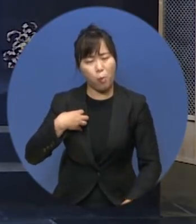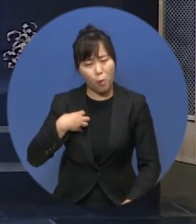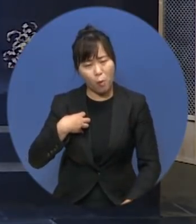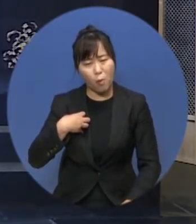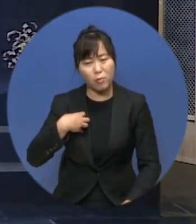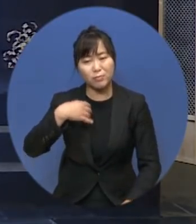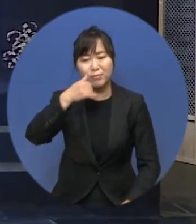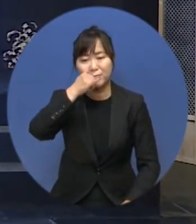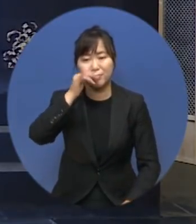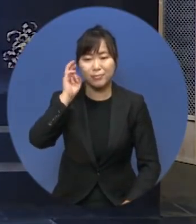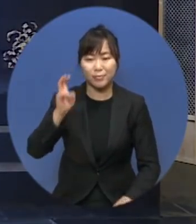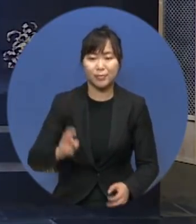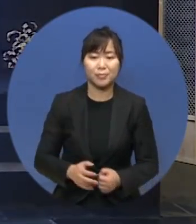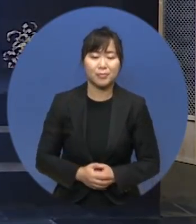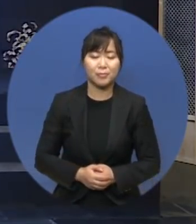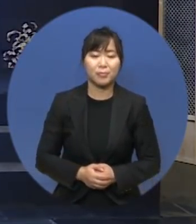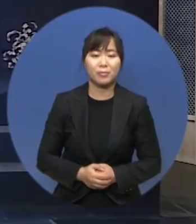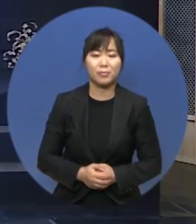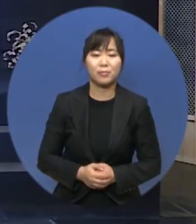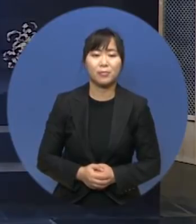어려움이 있는 부분이 있겠습니다.